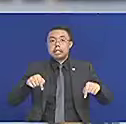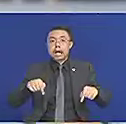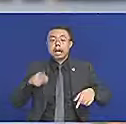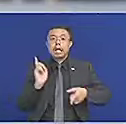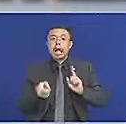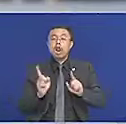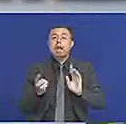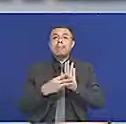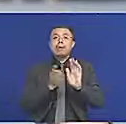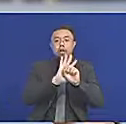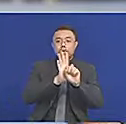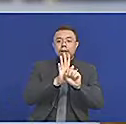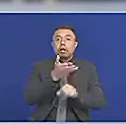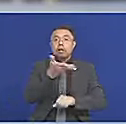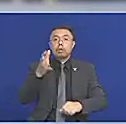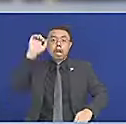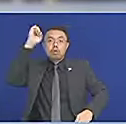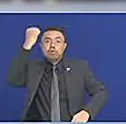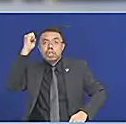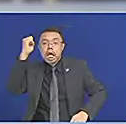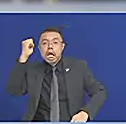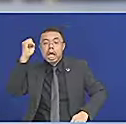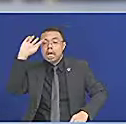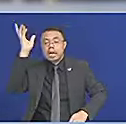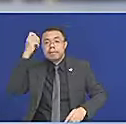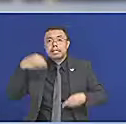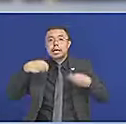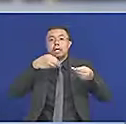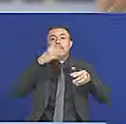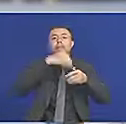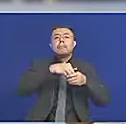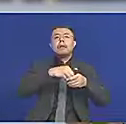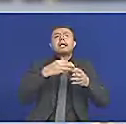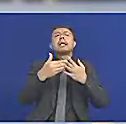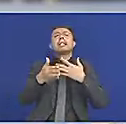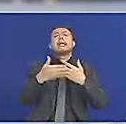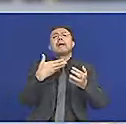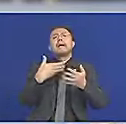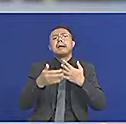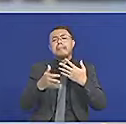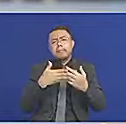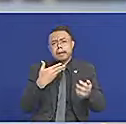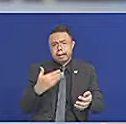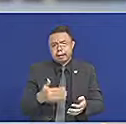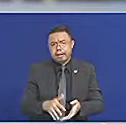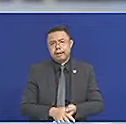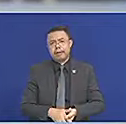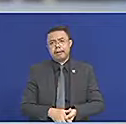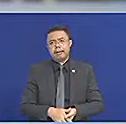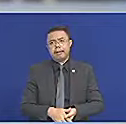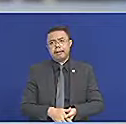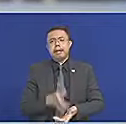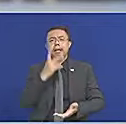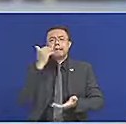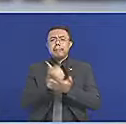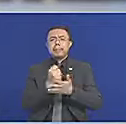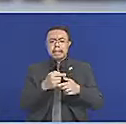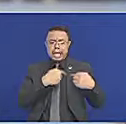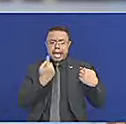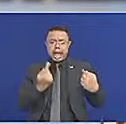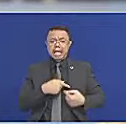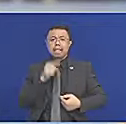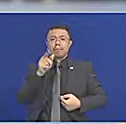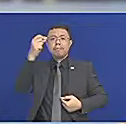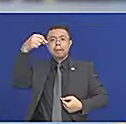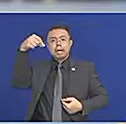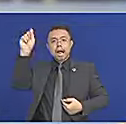lagi masa COVID sudah susah, tidak bisa memberi persembahan, ya enggak apa-apa. Yang penting hatimu